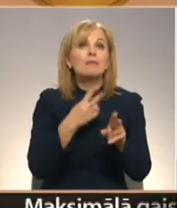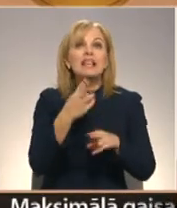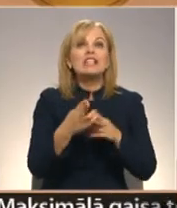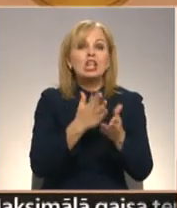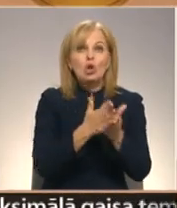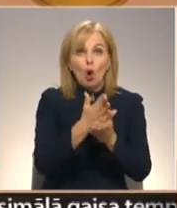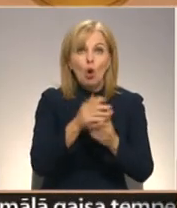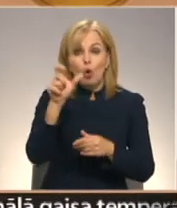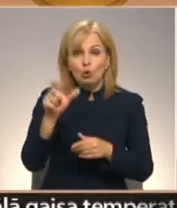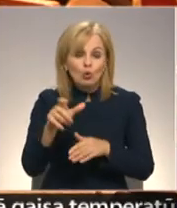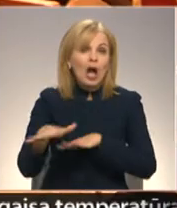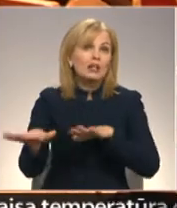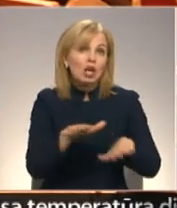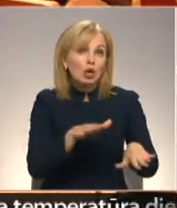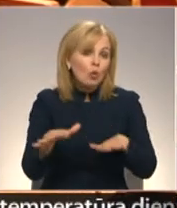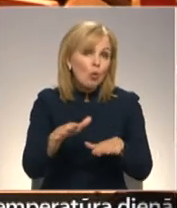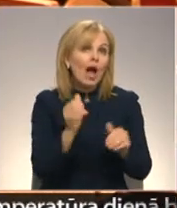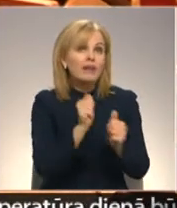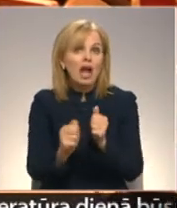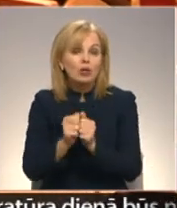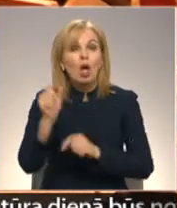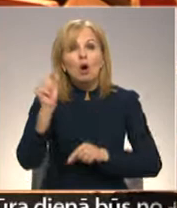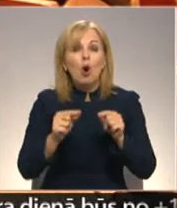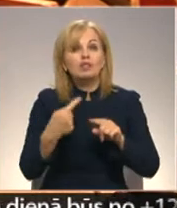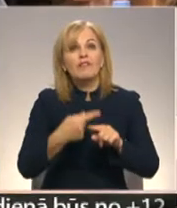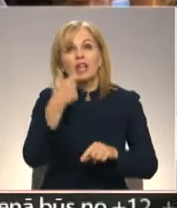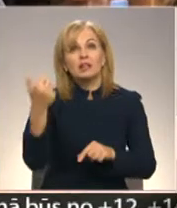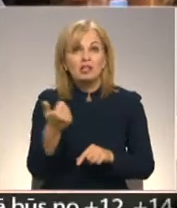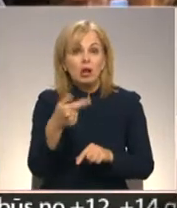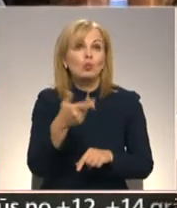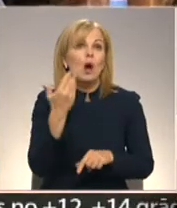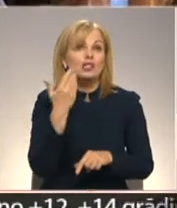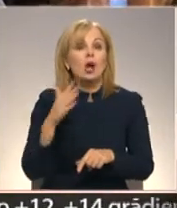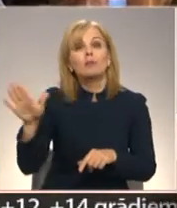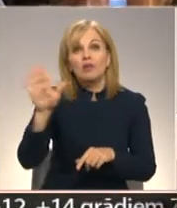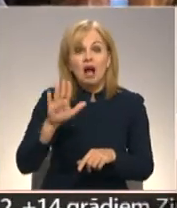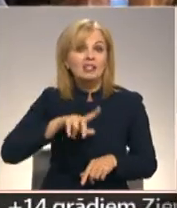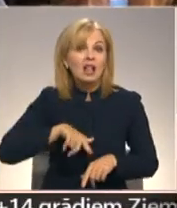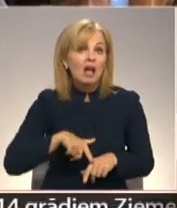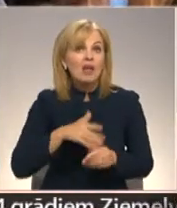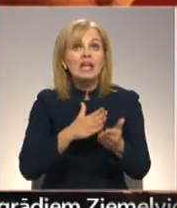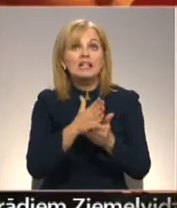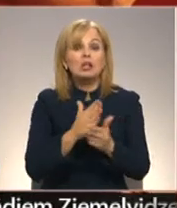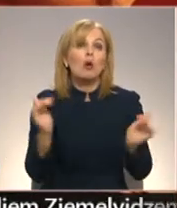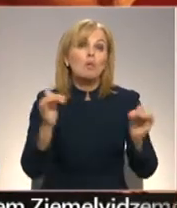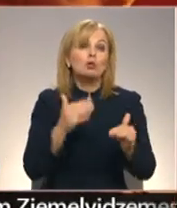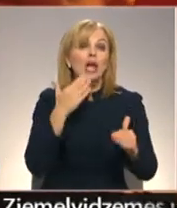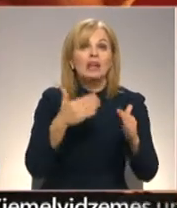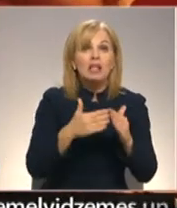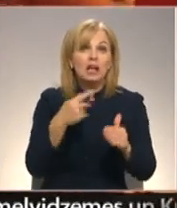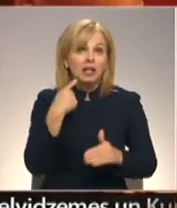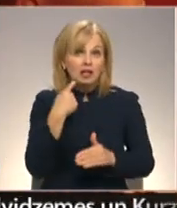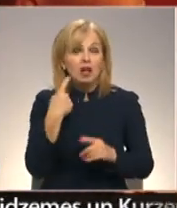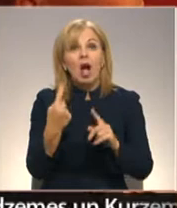nepilns 10 gadus rīko regulārus kongresus reizi gadā, kādā no minētajām valstīm. Latvijā ķirurgi pulcējušies gan Rēzeknē, gan Rīgā, nu